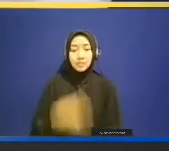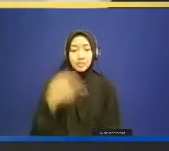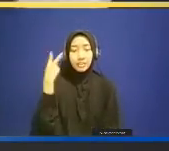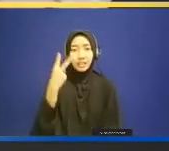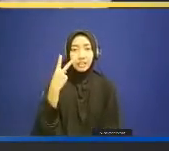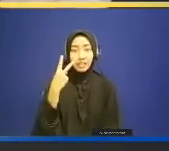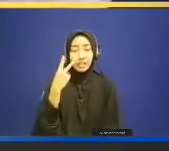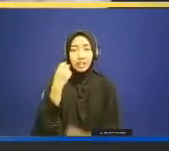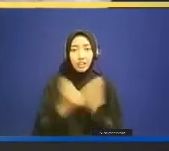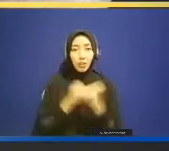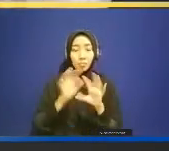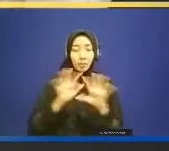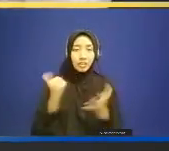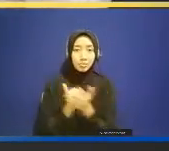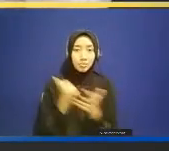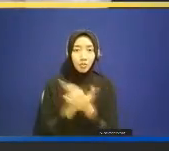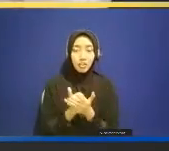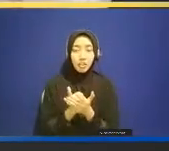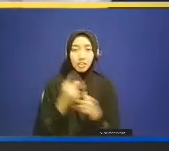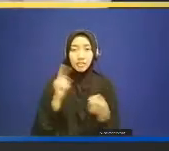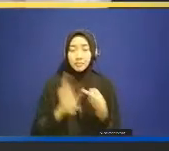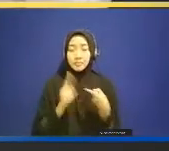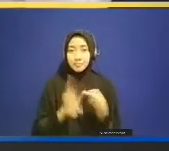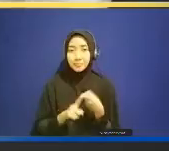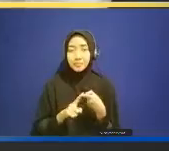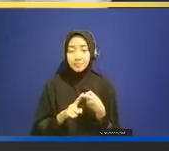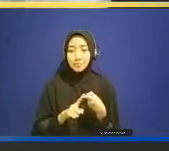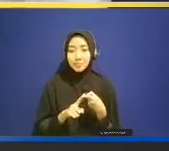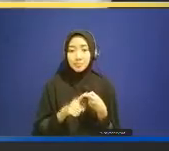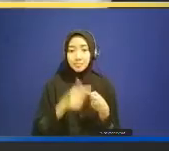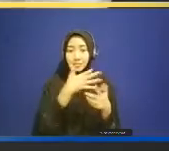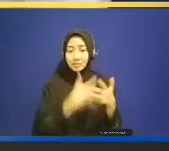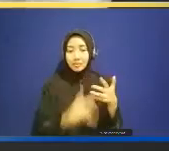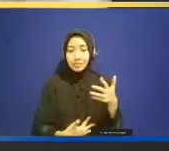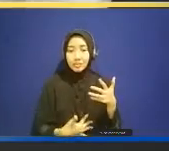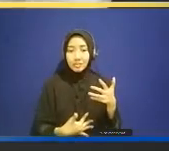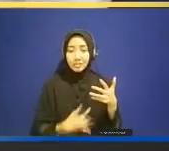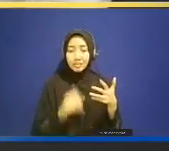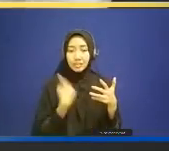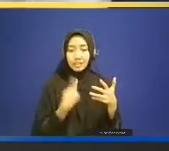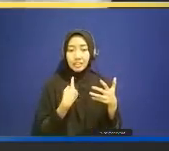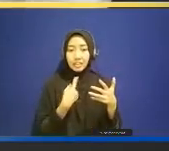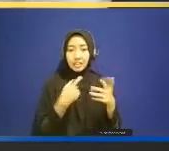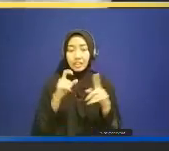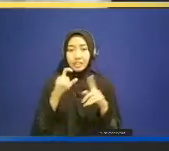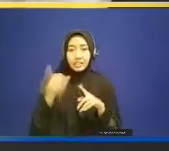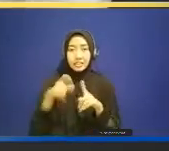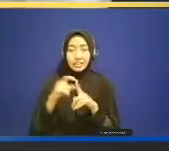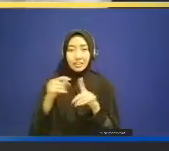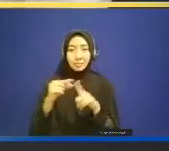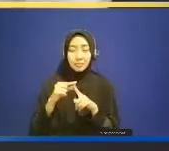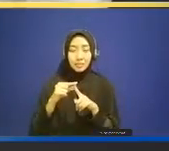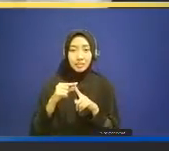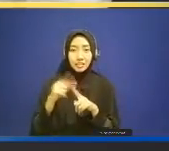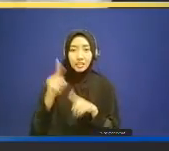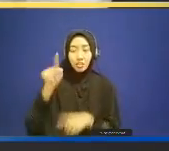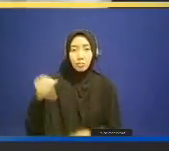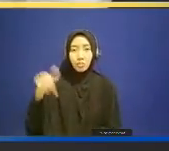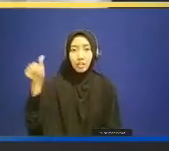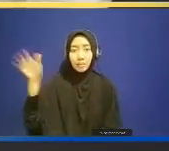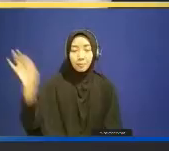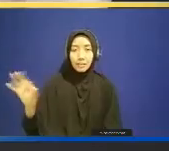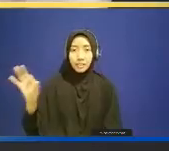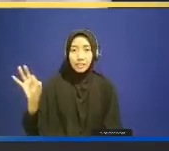banyak yang bisa dilakukan sebetulnya 1x expenditure kita terhadap GDP itu 1,6 persen